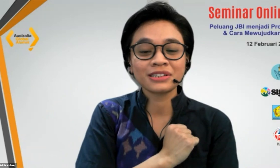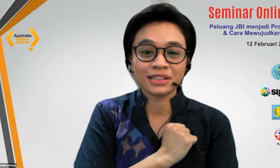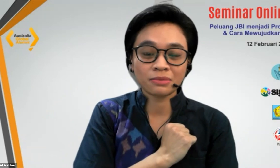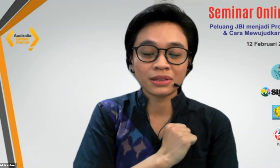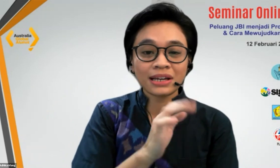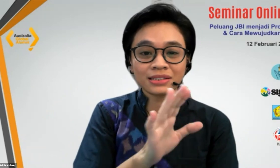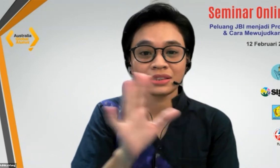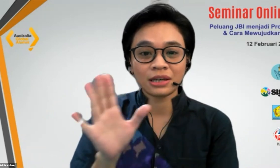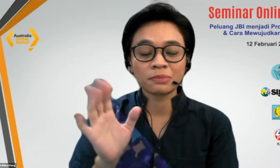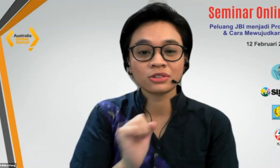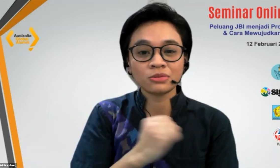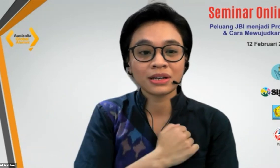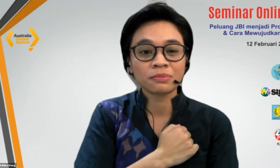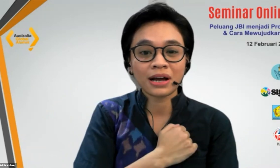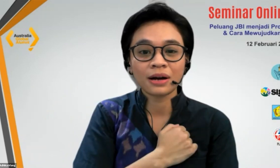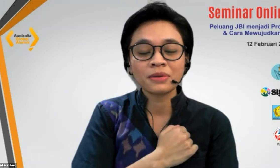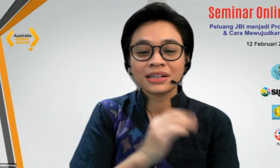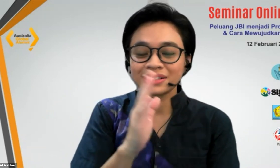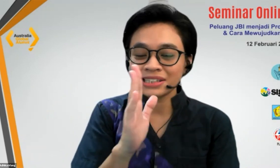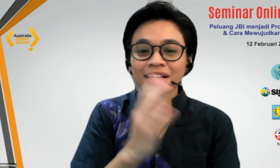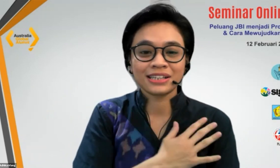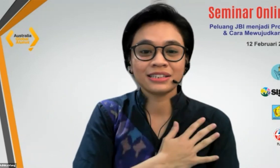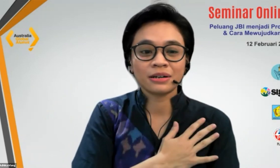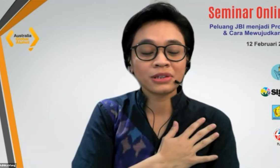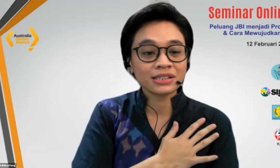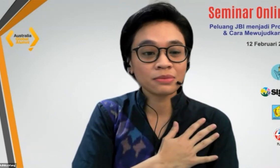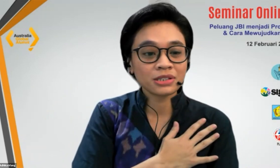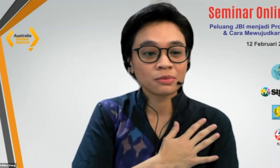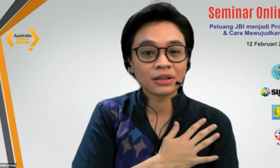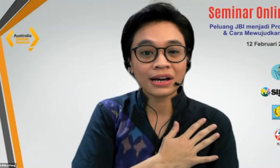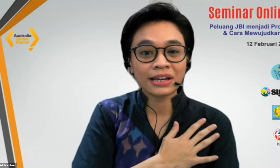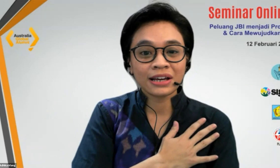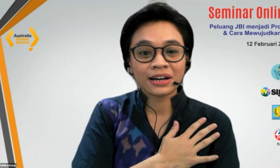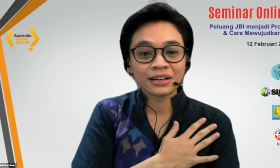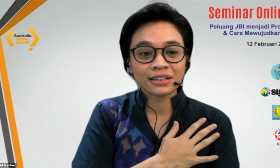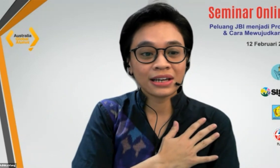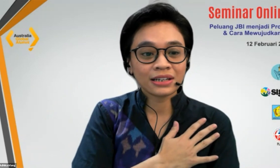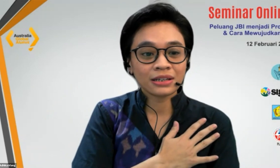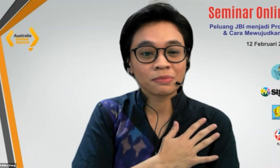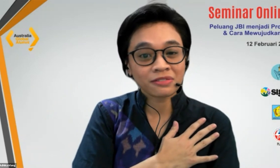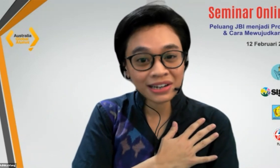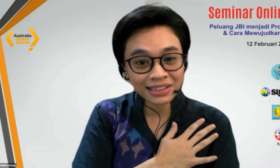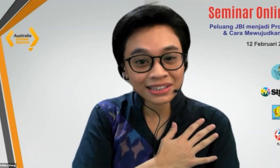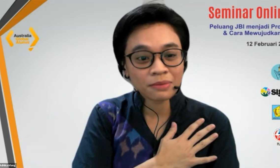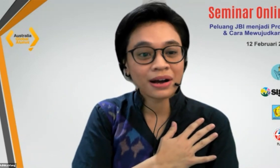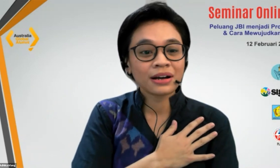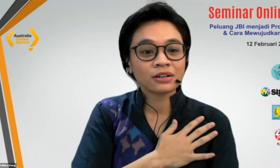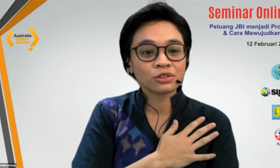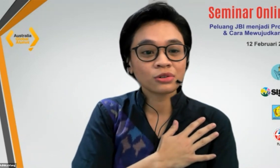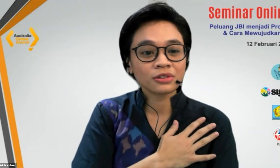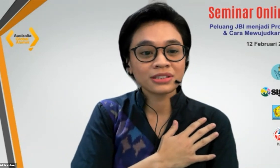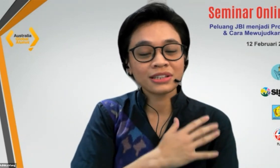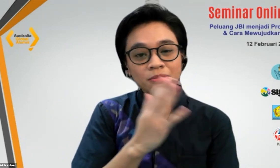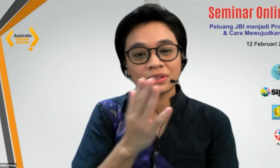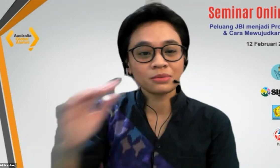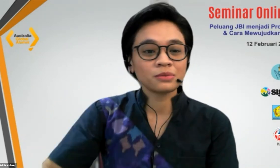meminta kosong site dari setiap narasumber dan anggap singkat saja mungkin saya bisa mulai dari Pak Farid ya Pak